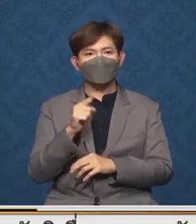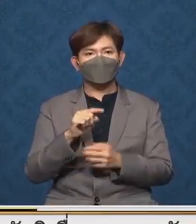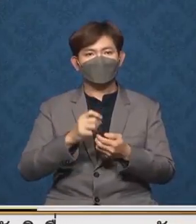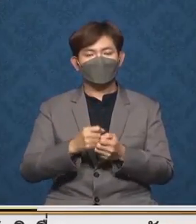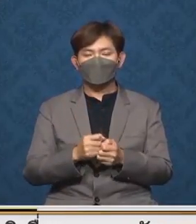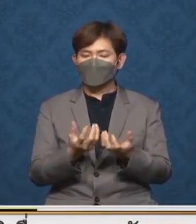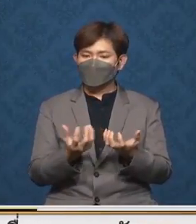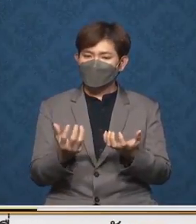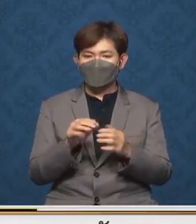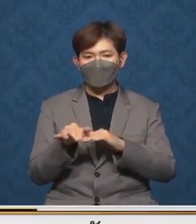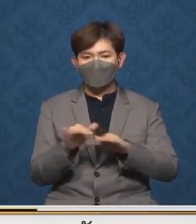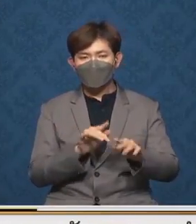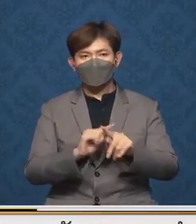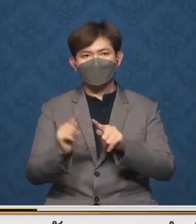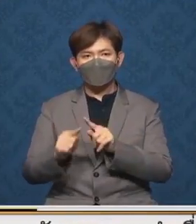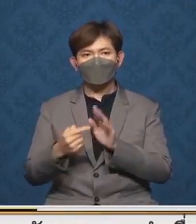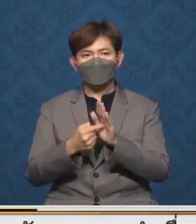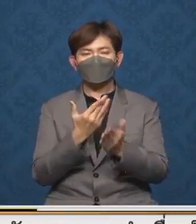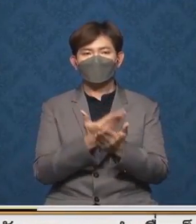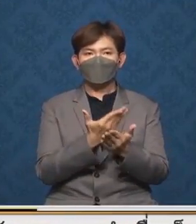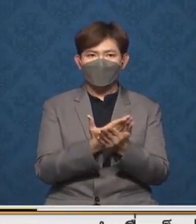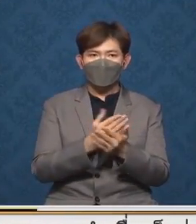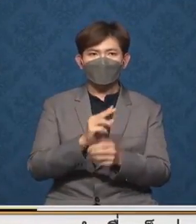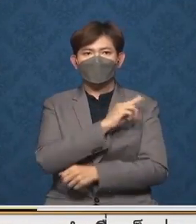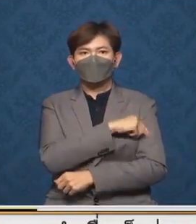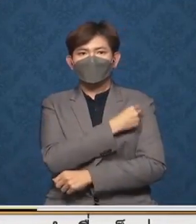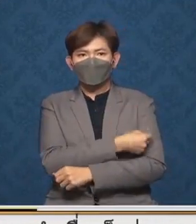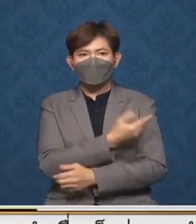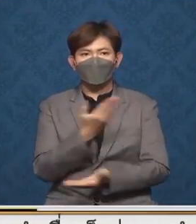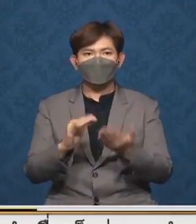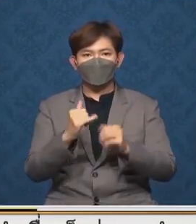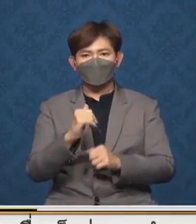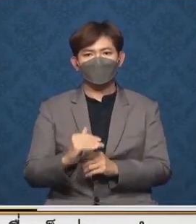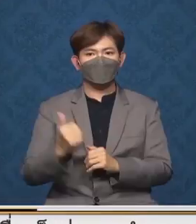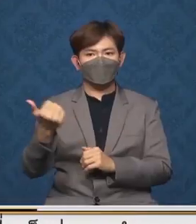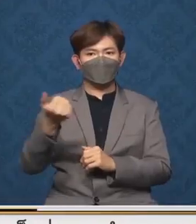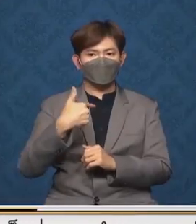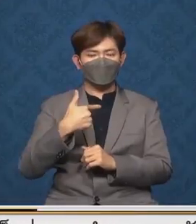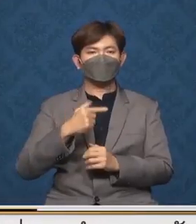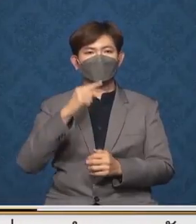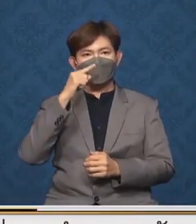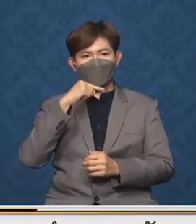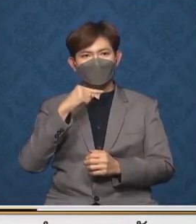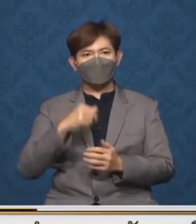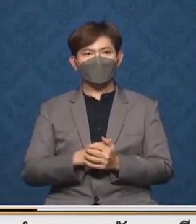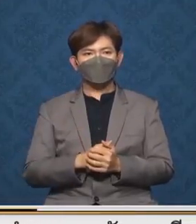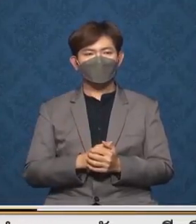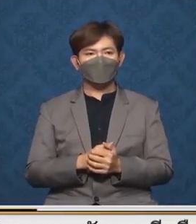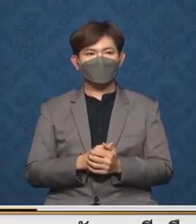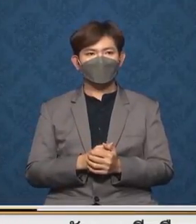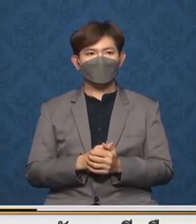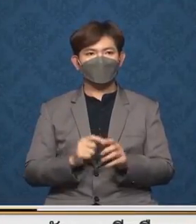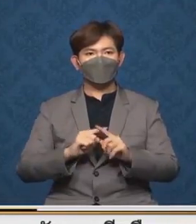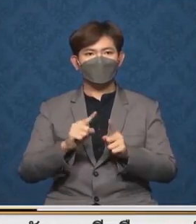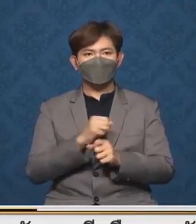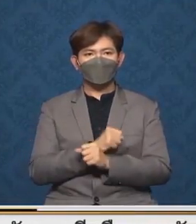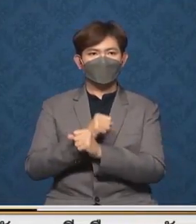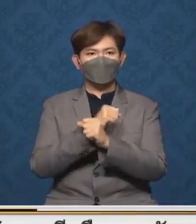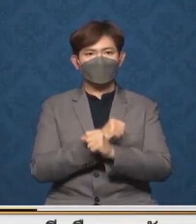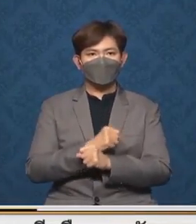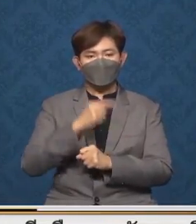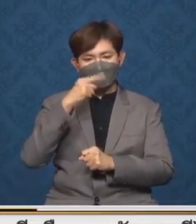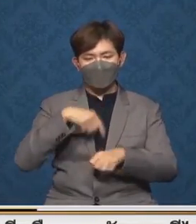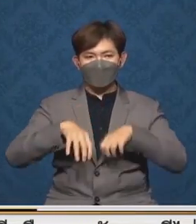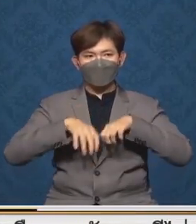รมากมายทั้งด้านการเงินด้านสาธารณสุขอาจจะมากกว่าไทยมากนะครับการควบคุมโรคที่สมดุลกับการดำเนินชี